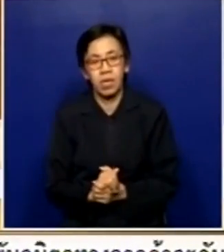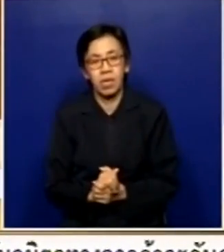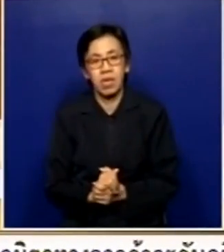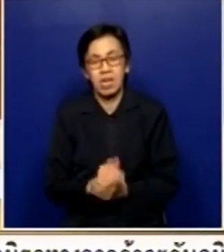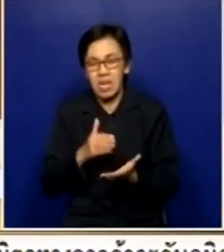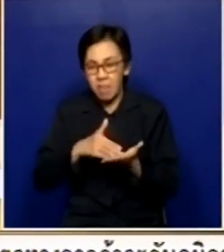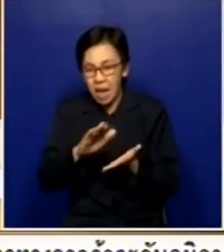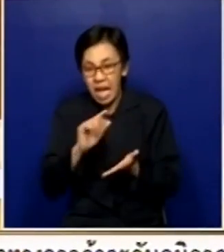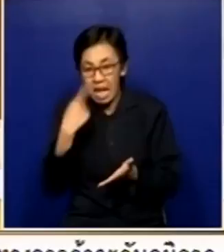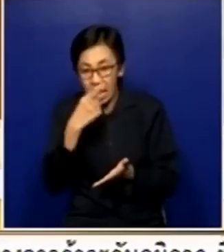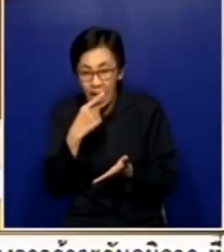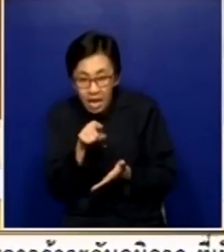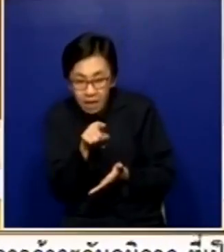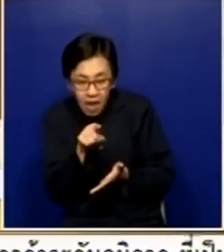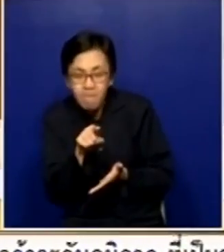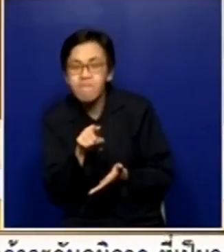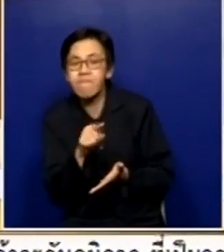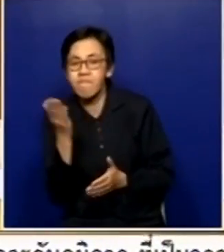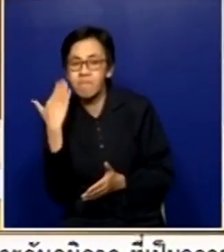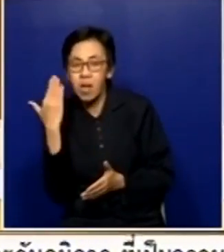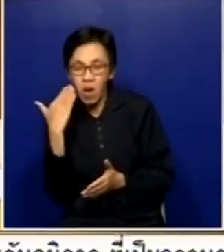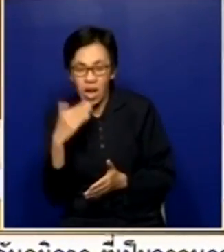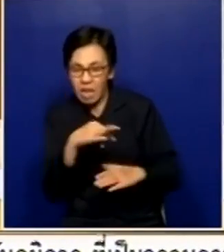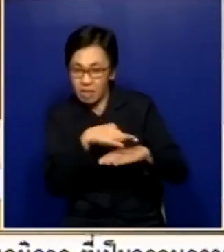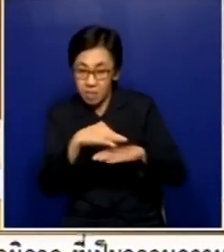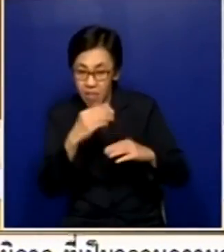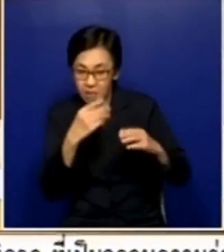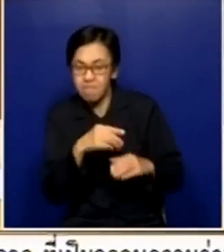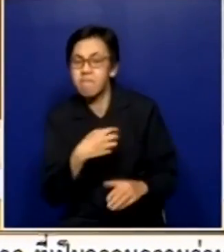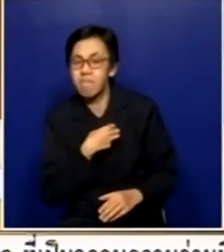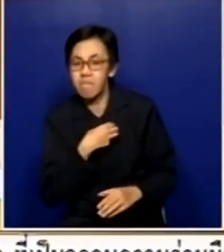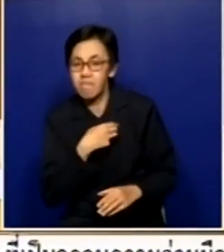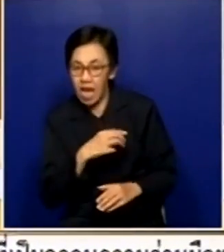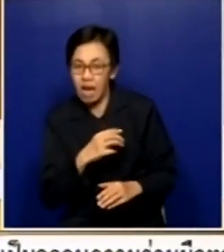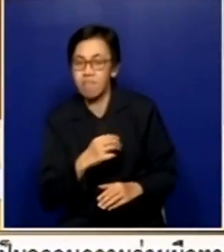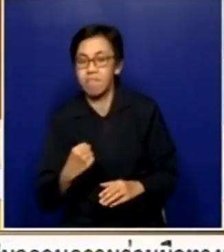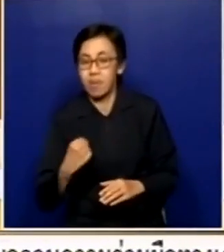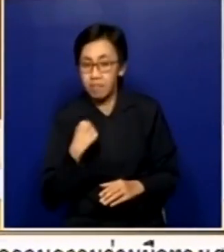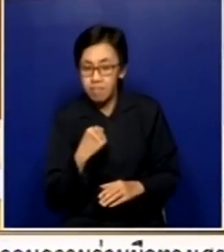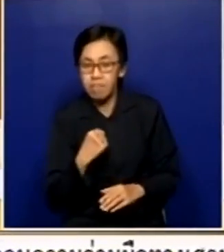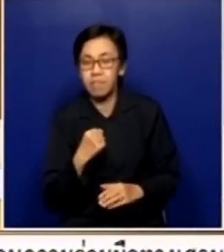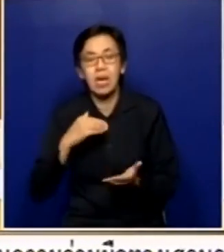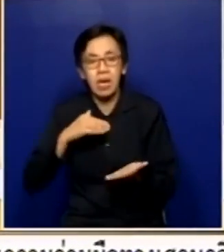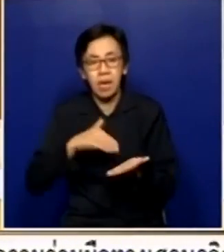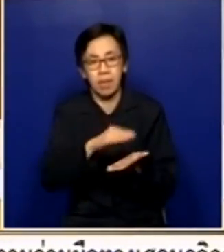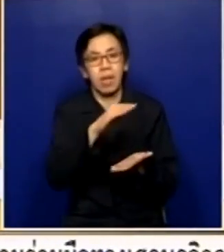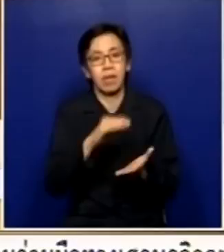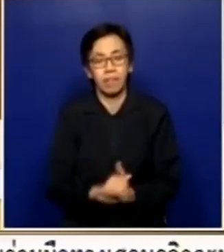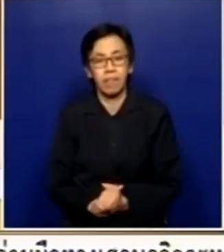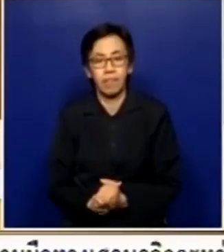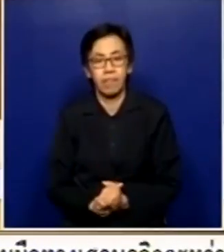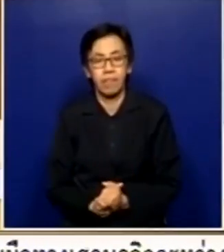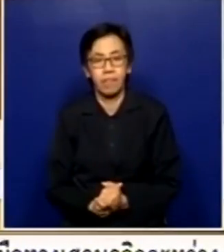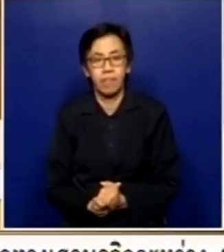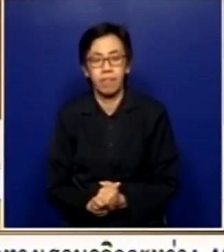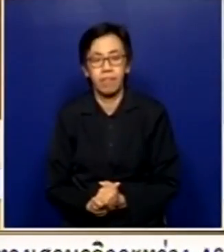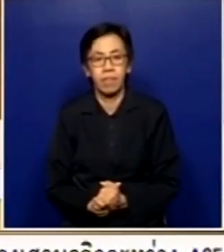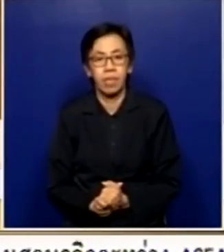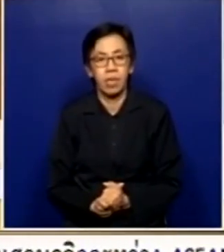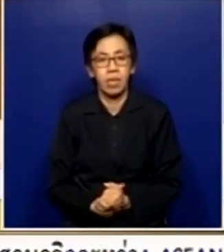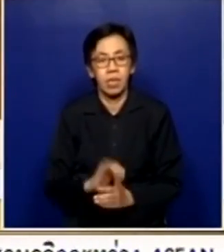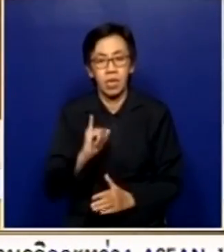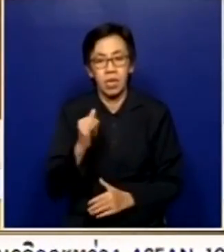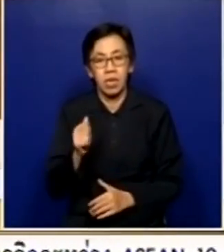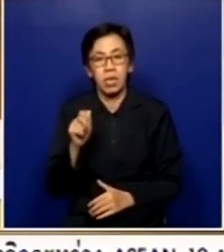พยายามจะสืบทอดอำนาจเผด็จการในช่วงเวลานั้นมันจึงเจ็บปวดนะคะแล้วก็ดีฉันคิดว่าคนอย่างอาจารย์